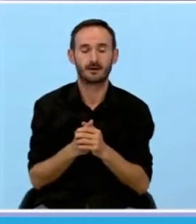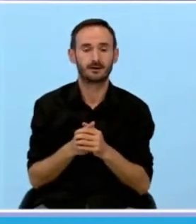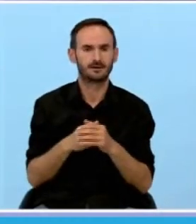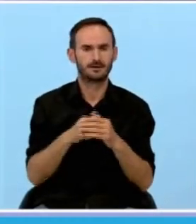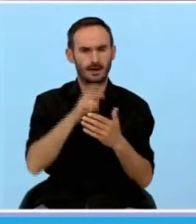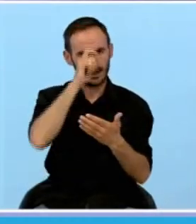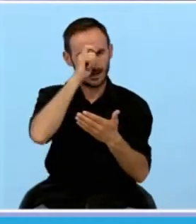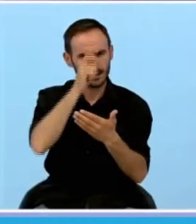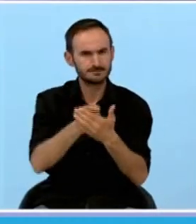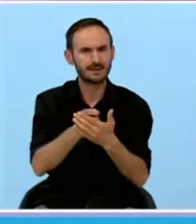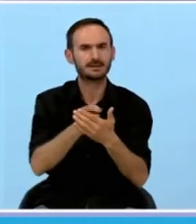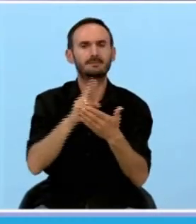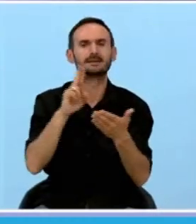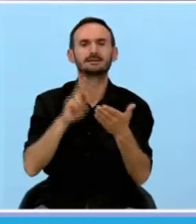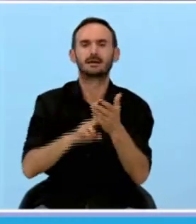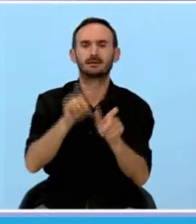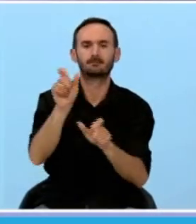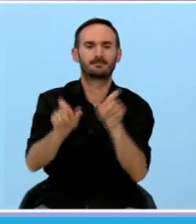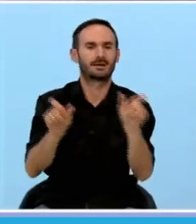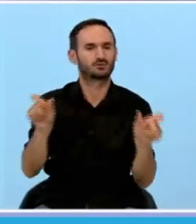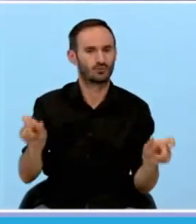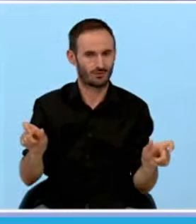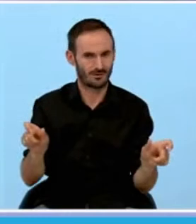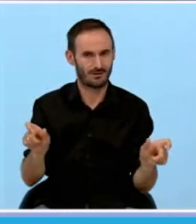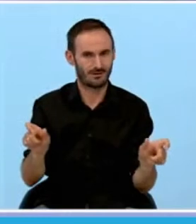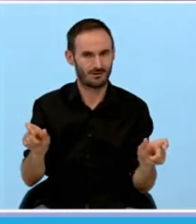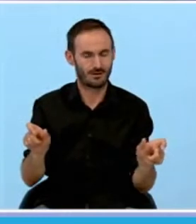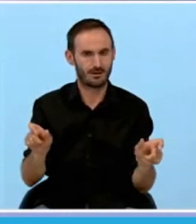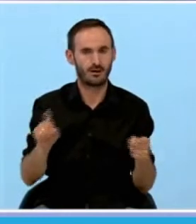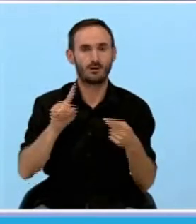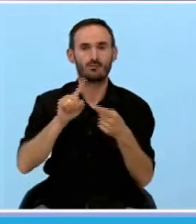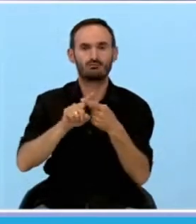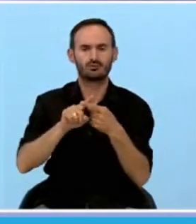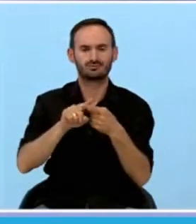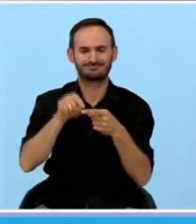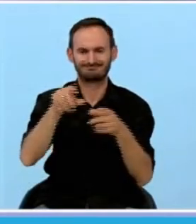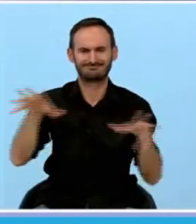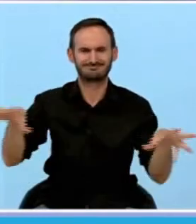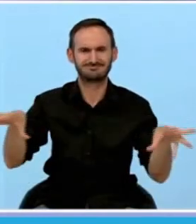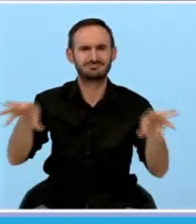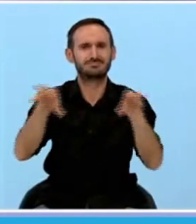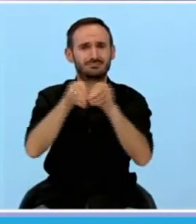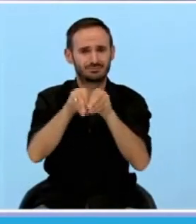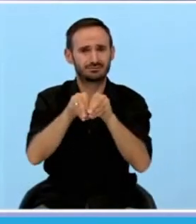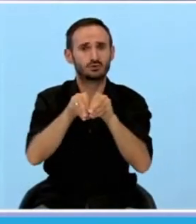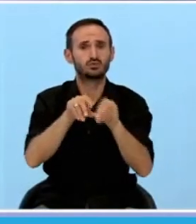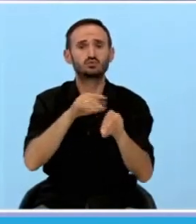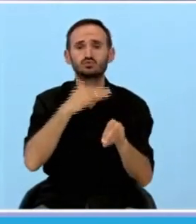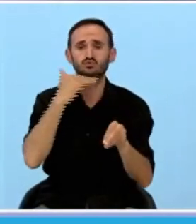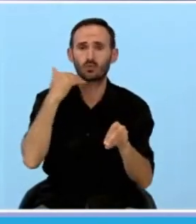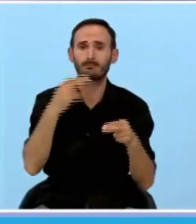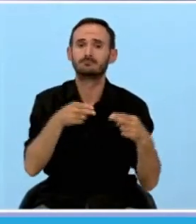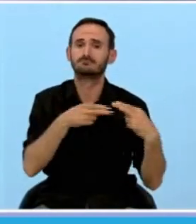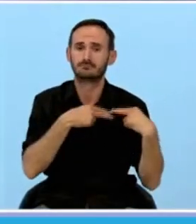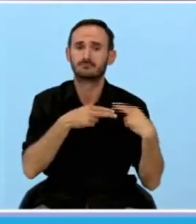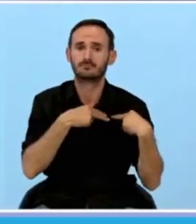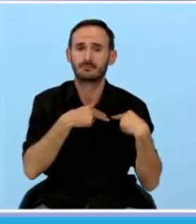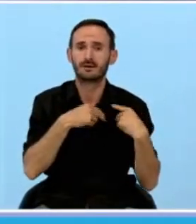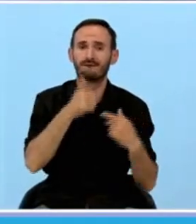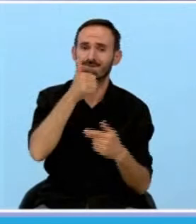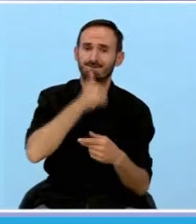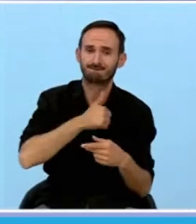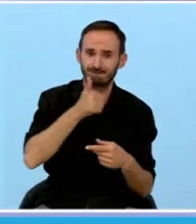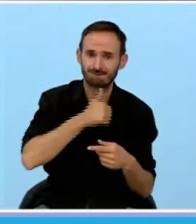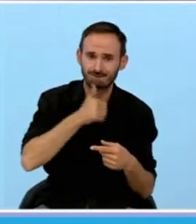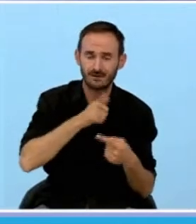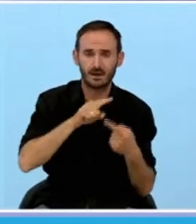respektim drejtave të personave me aftësi të kufizuar, po përfshin një gamë të gjatë të detyrimeve edhe financiare, edhe legislative,